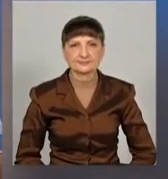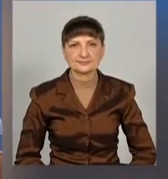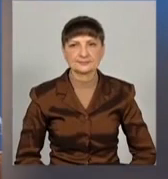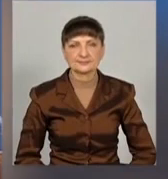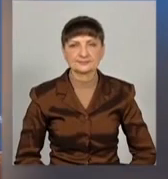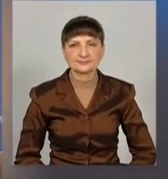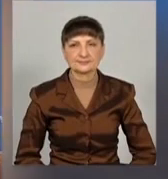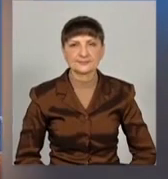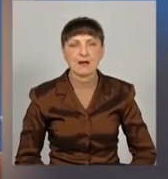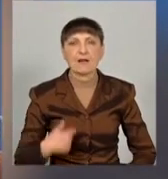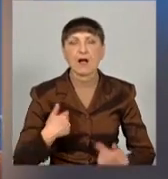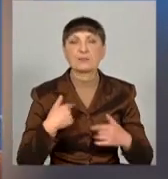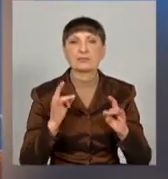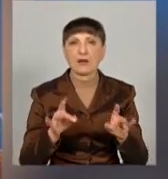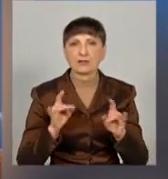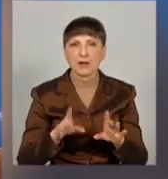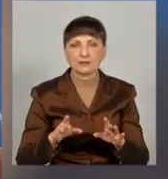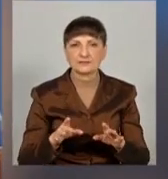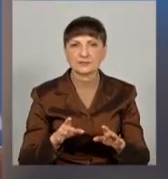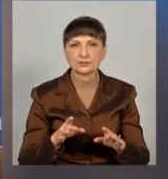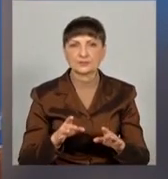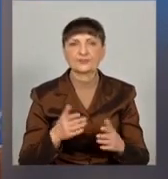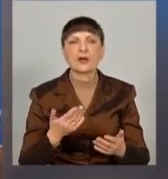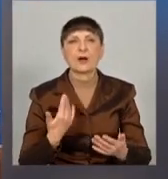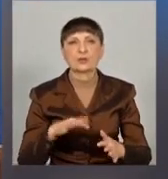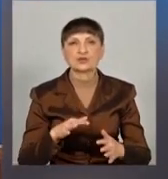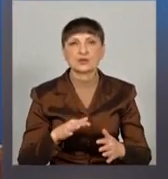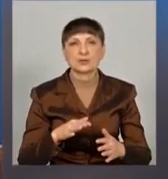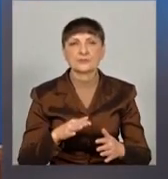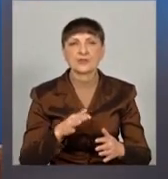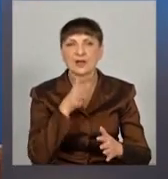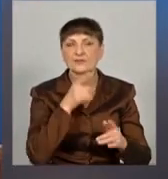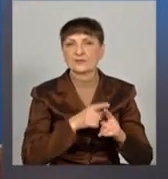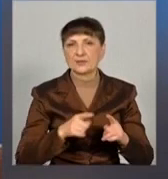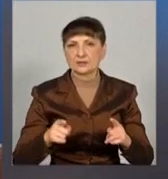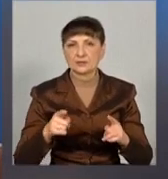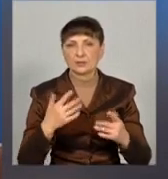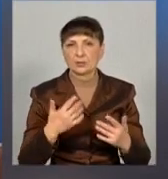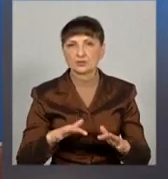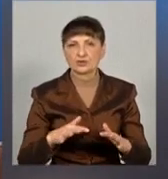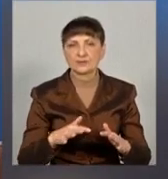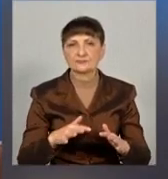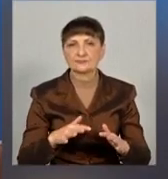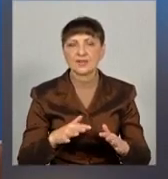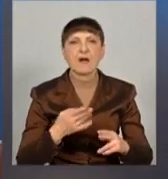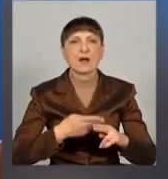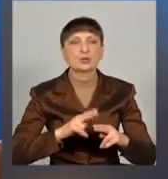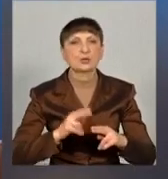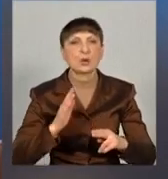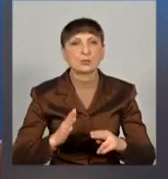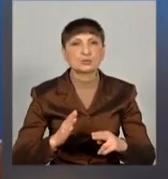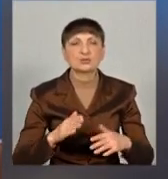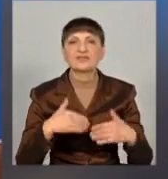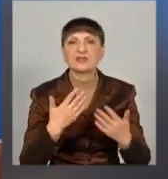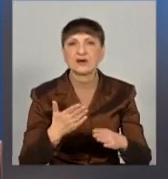Как мне докладывает холдинг «Байтерек», необходимо накопить определенные средства на револьверной основе, которые будут тут же